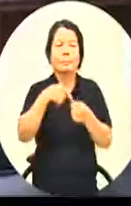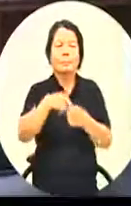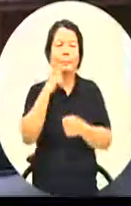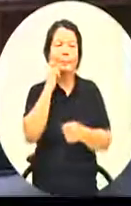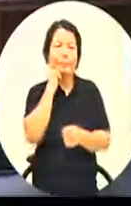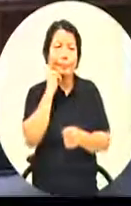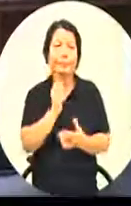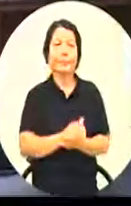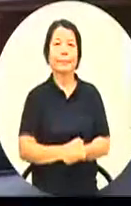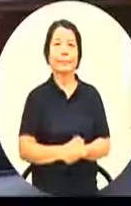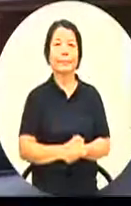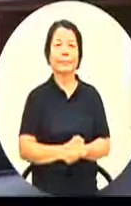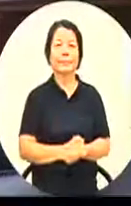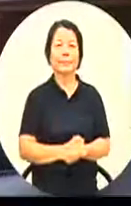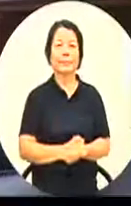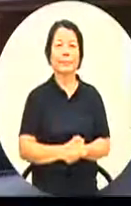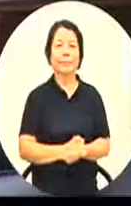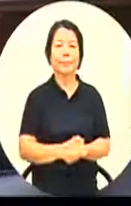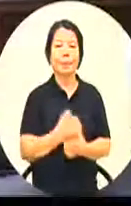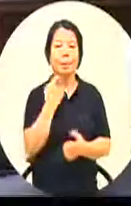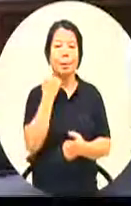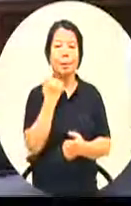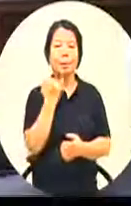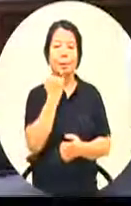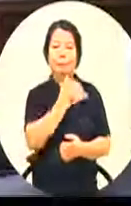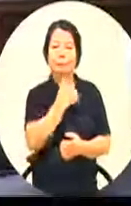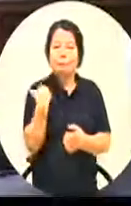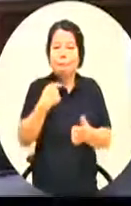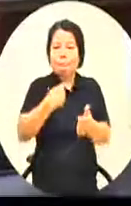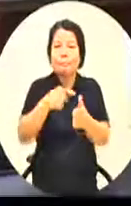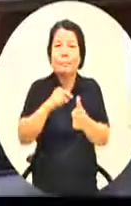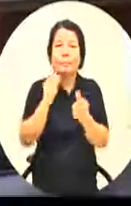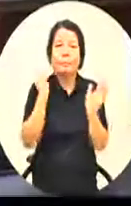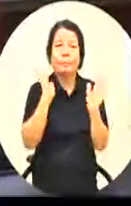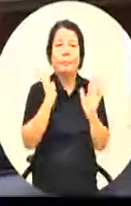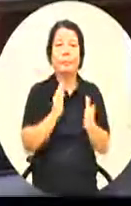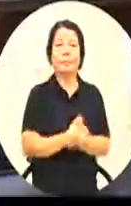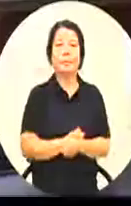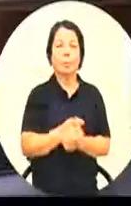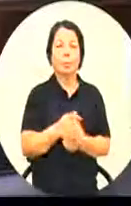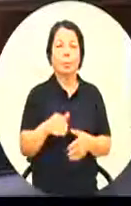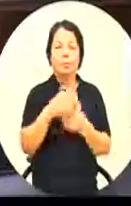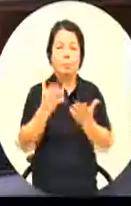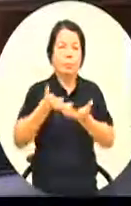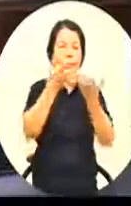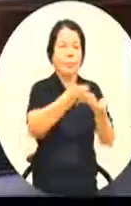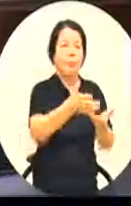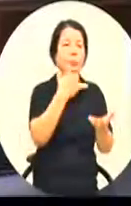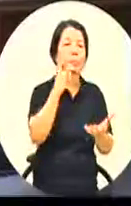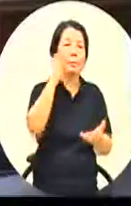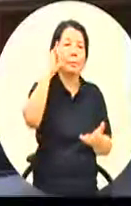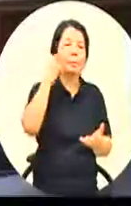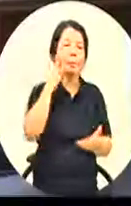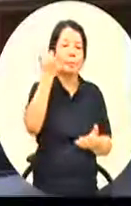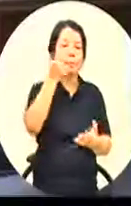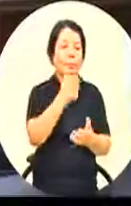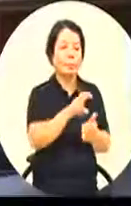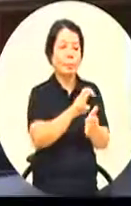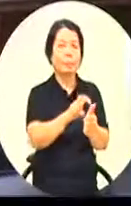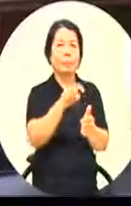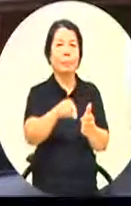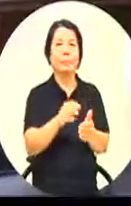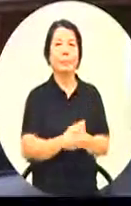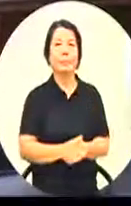了，那可能会没有更多心力去教育我们下一代，可能把小孩子交给阿公阿嬷来带，那